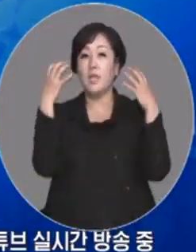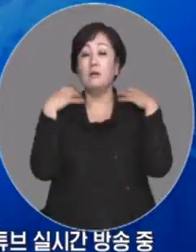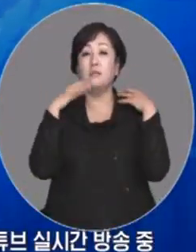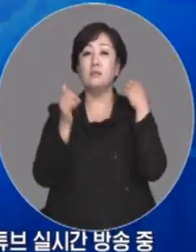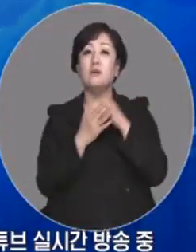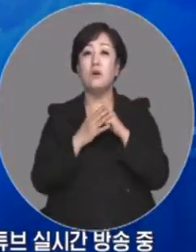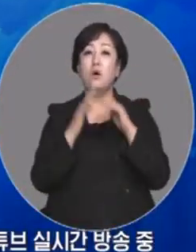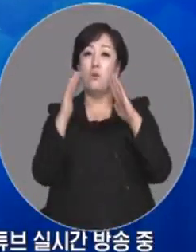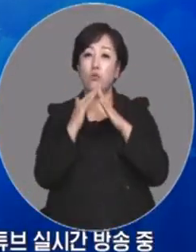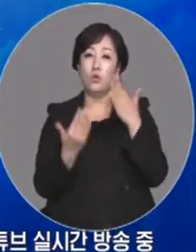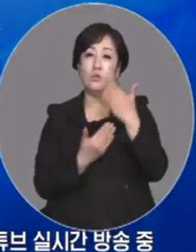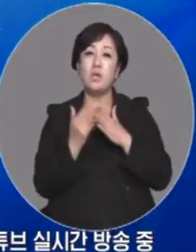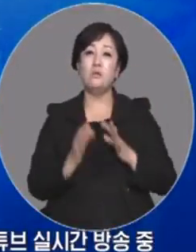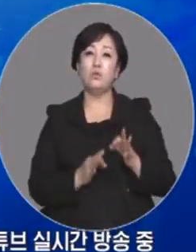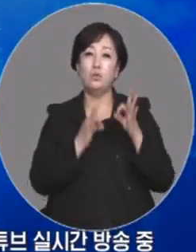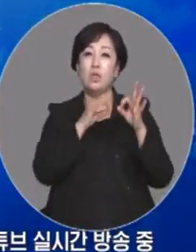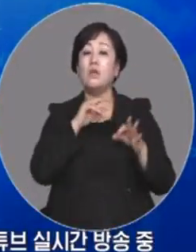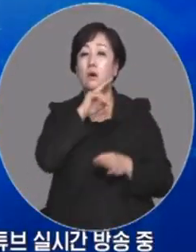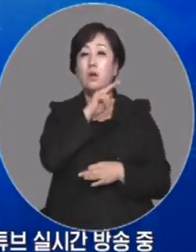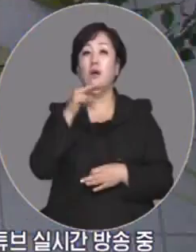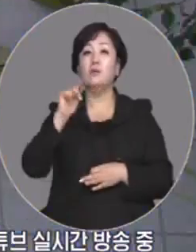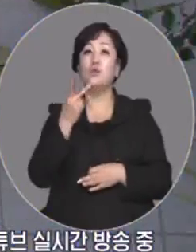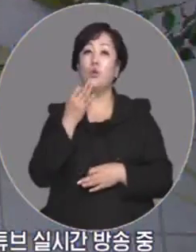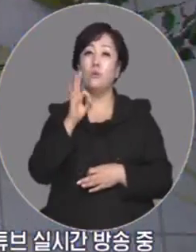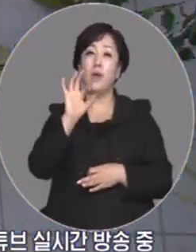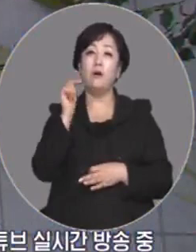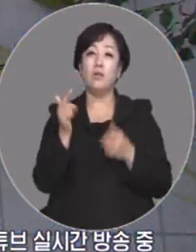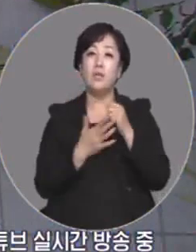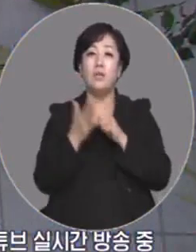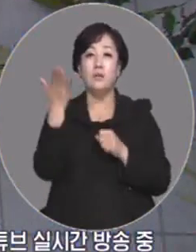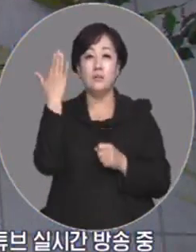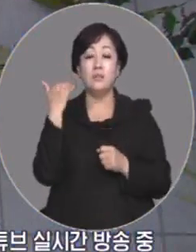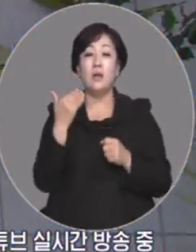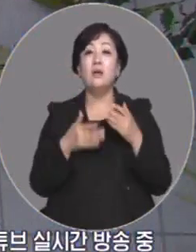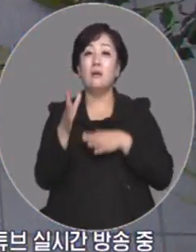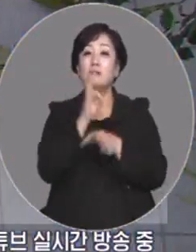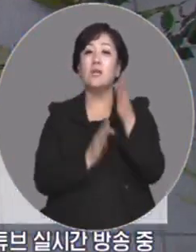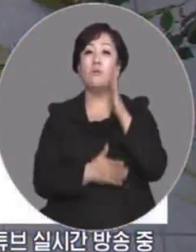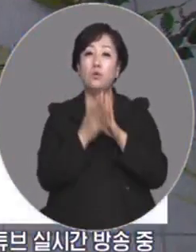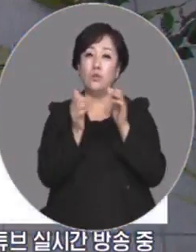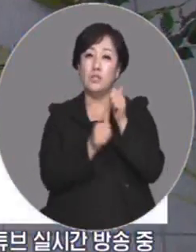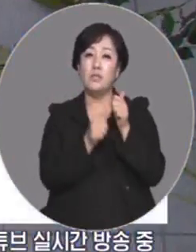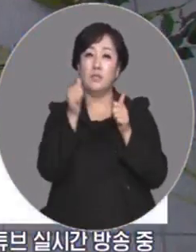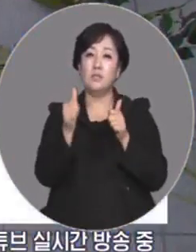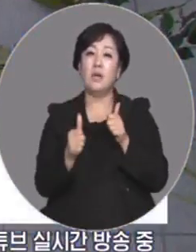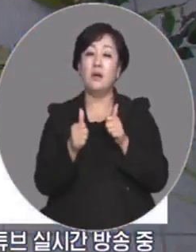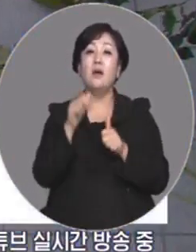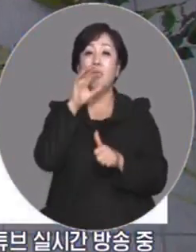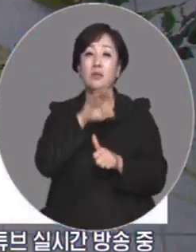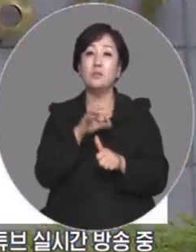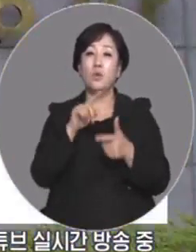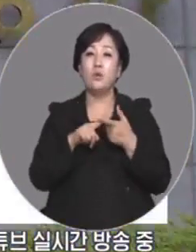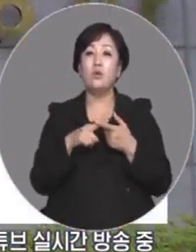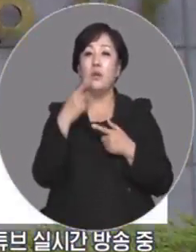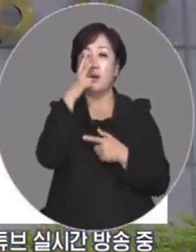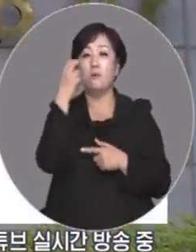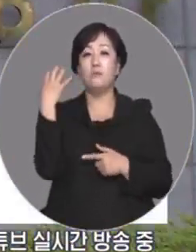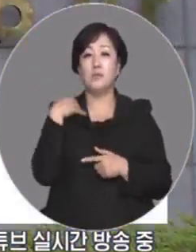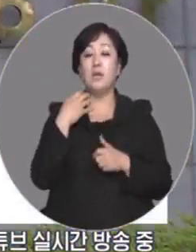울산경찰청은 부동산 투기 의혹과 관련해 송병기 전 울산시 경제부시장을 기소 의견으로 검찰에